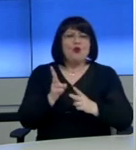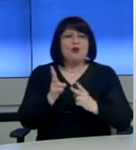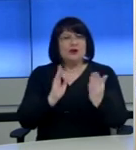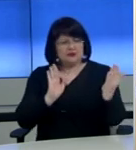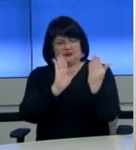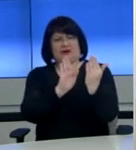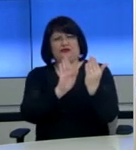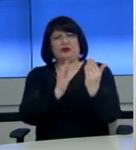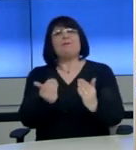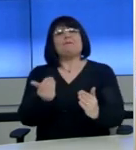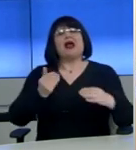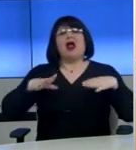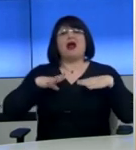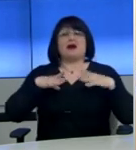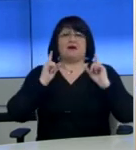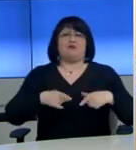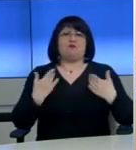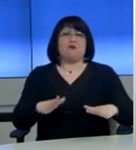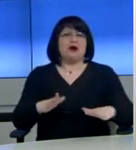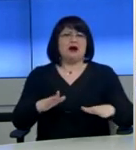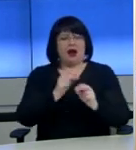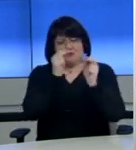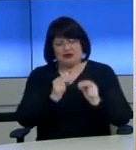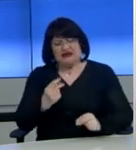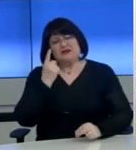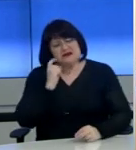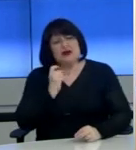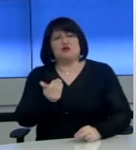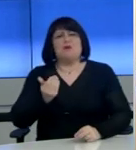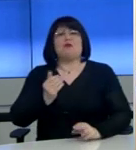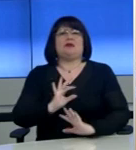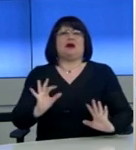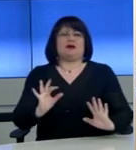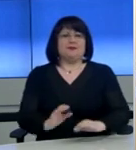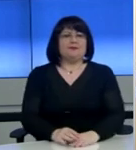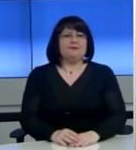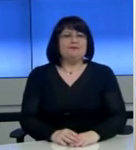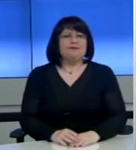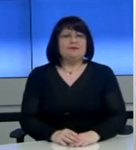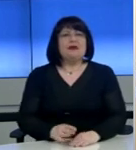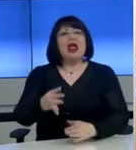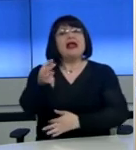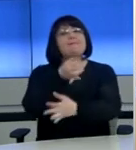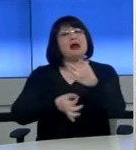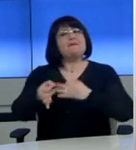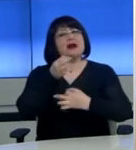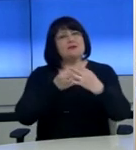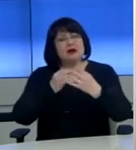προηλημένης απόφασης ως προς την κατάληξή της από ό,τι φαίνεται, και να αντικρούσουν τα επιχείρηματά του.